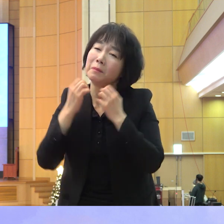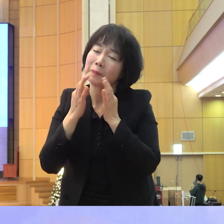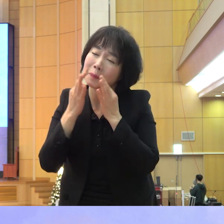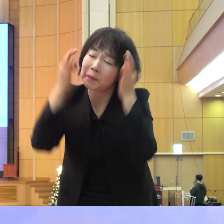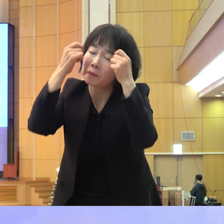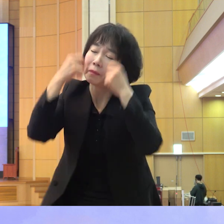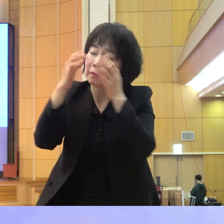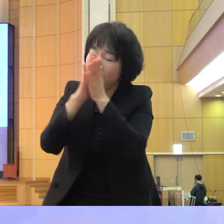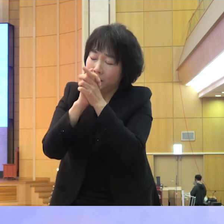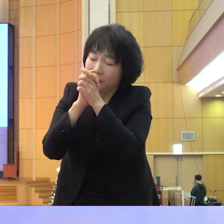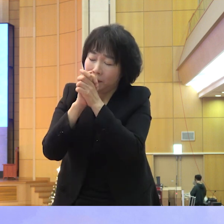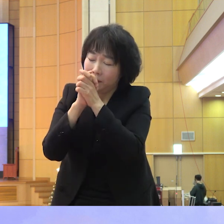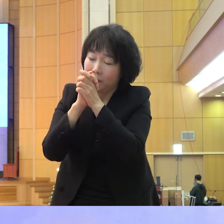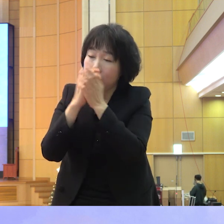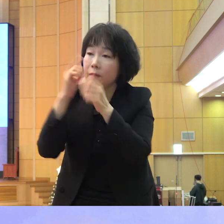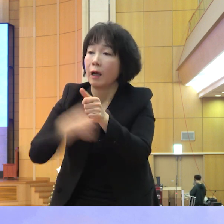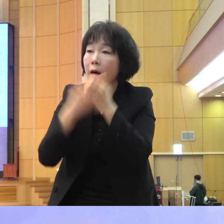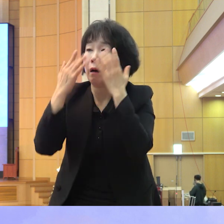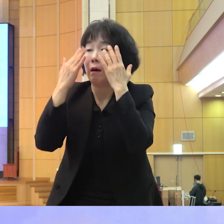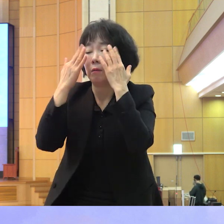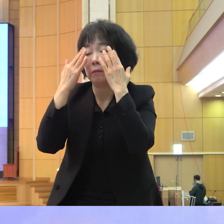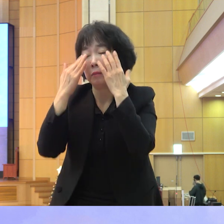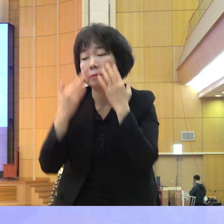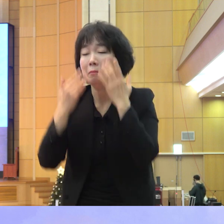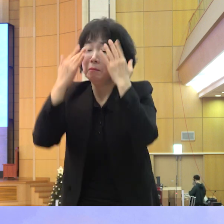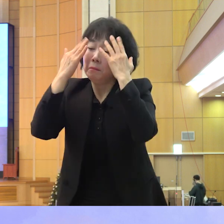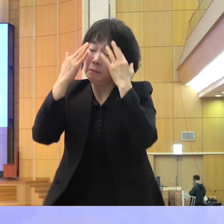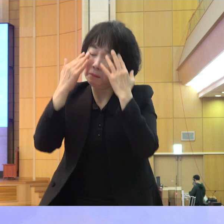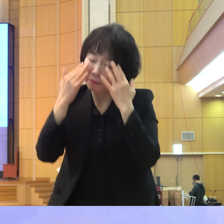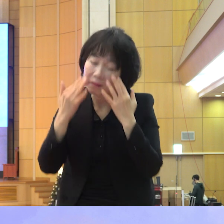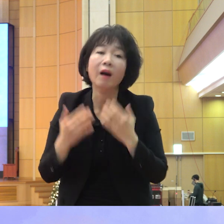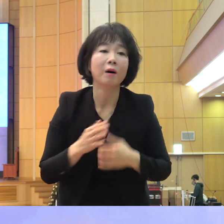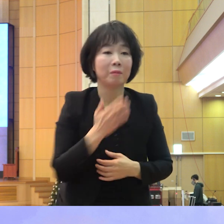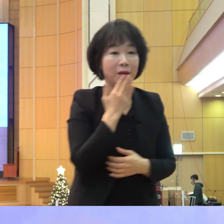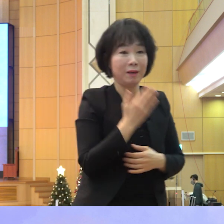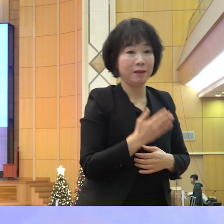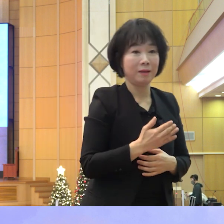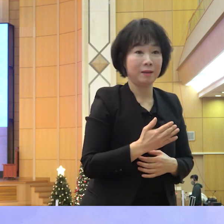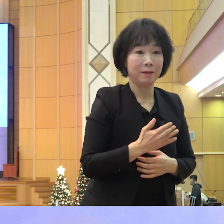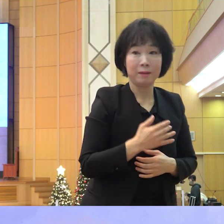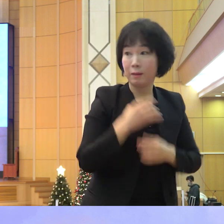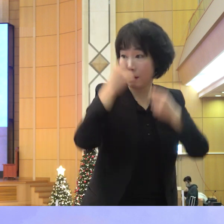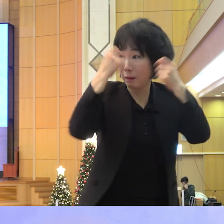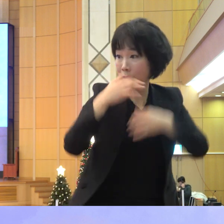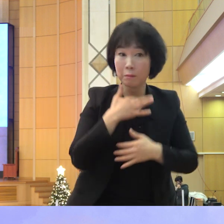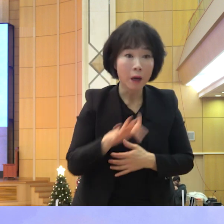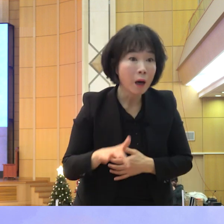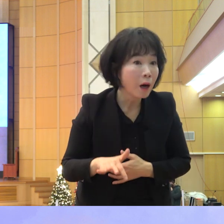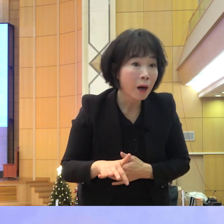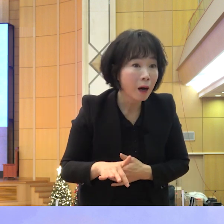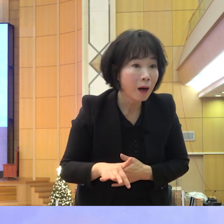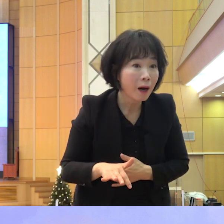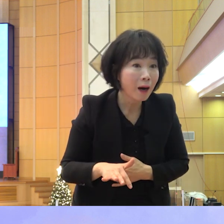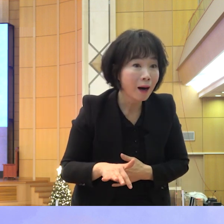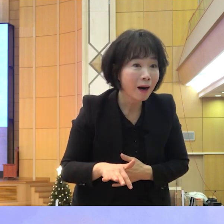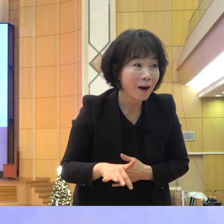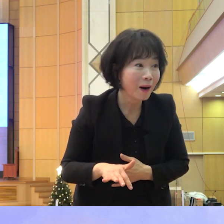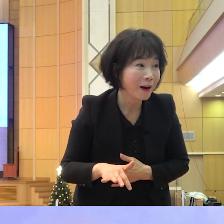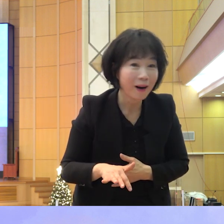간절히 기도하면 눈물이 나요. 기뻐도 그렇지 않습니까? 정말 너무너무 기쁘면요 눈물이 나요.